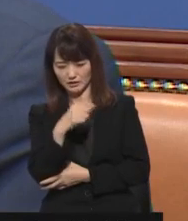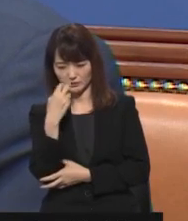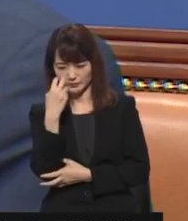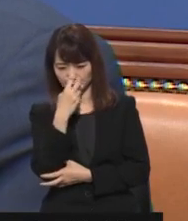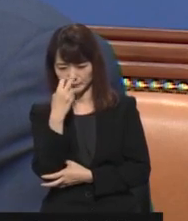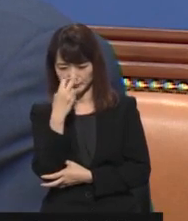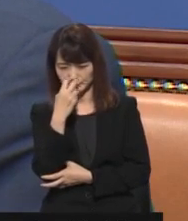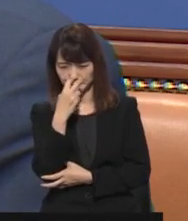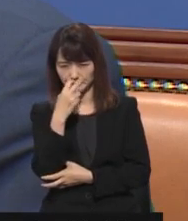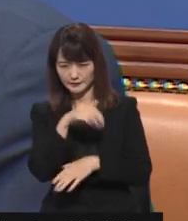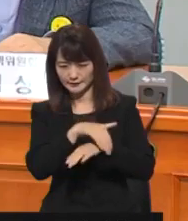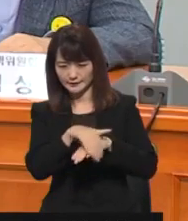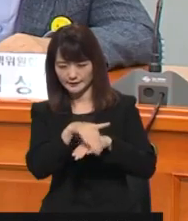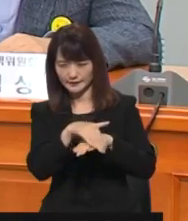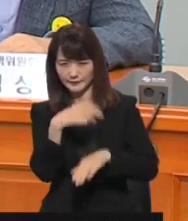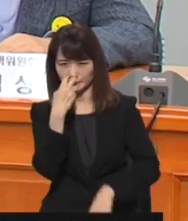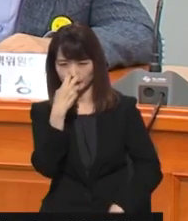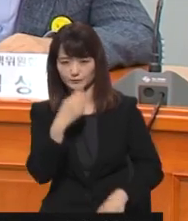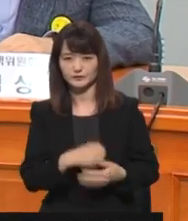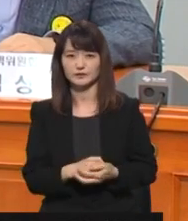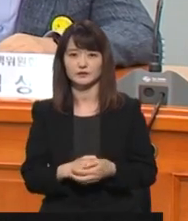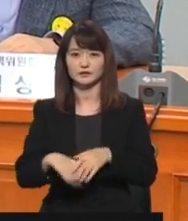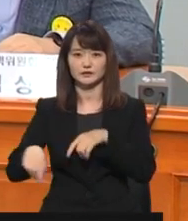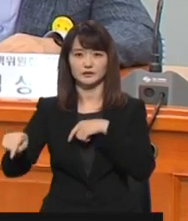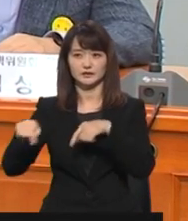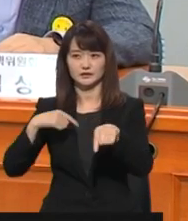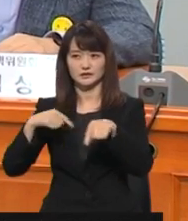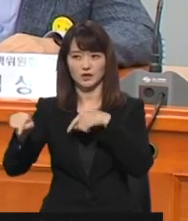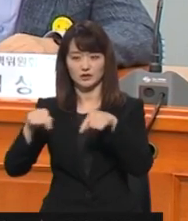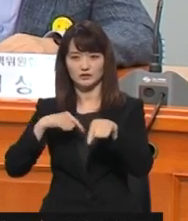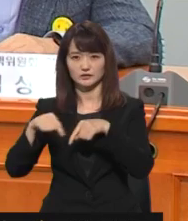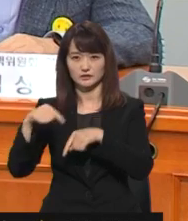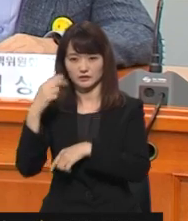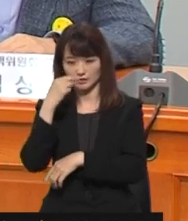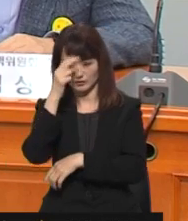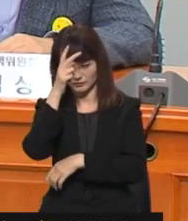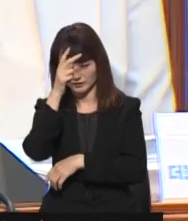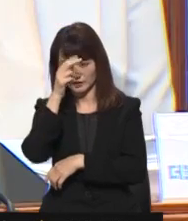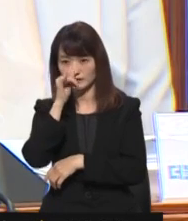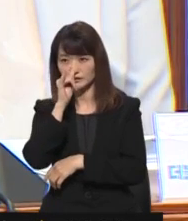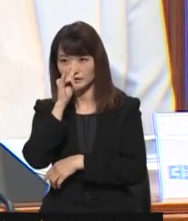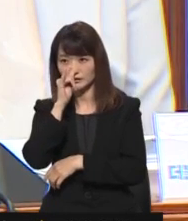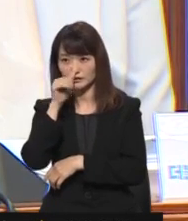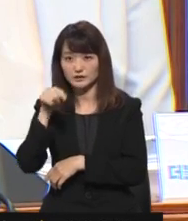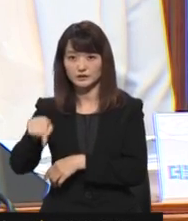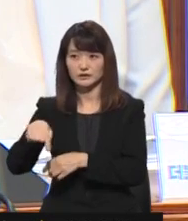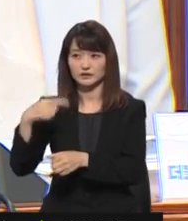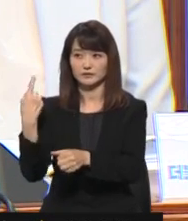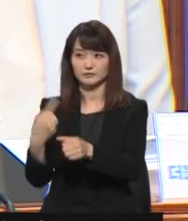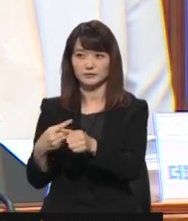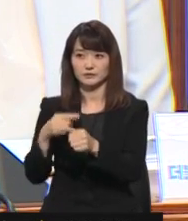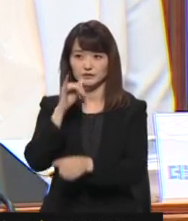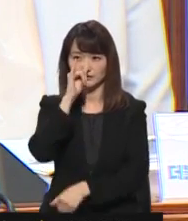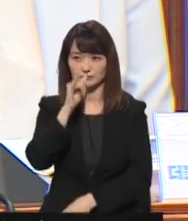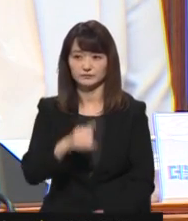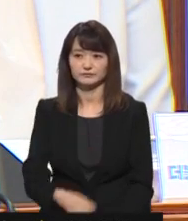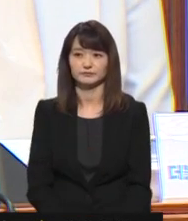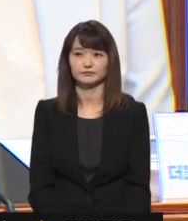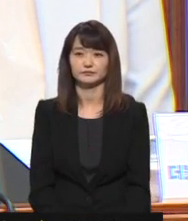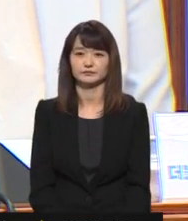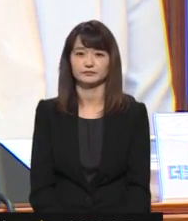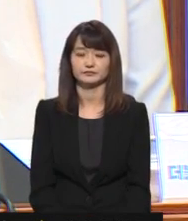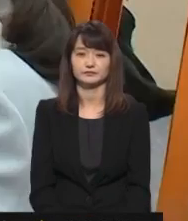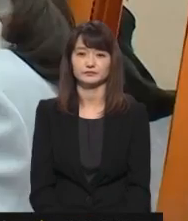수사 등으로 어 정치검찰 화 된 부분들 b 비판 받고 있습니다 많은 국민들께서 우려하고 계신데요 그